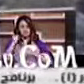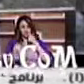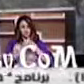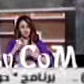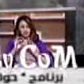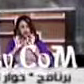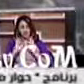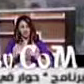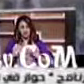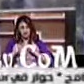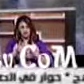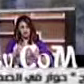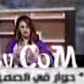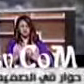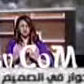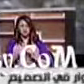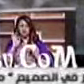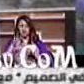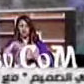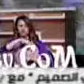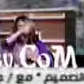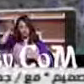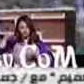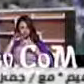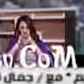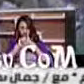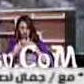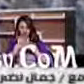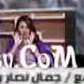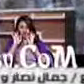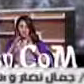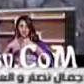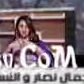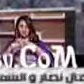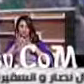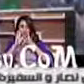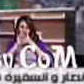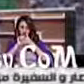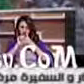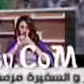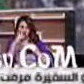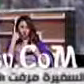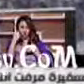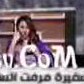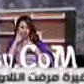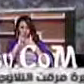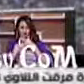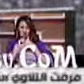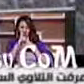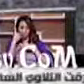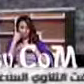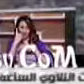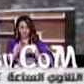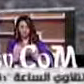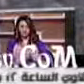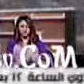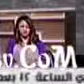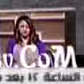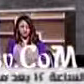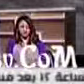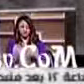الوافر فلنضع ايدينا في ايد بعضنا ايد واحده ايد واحده